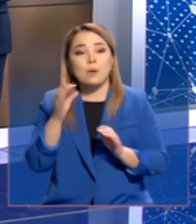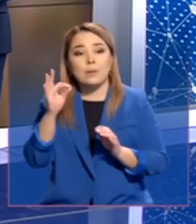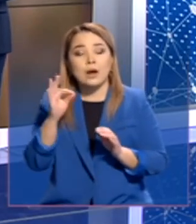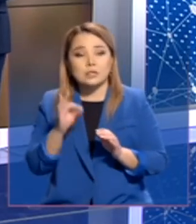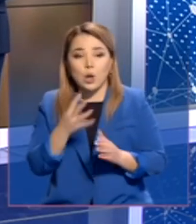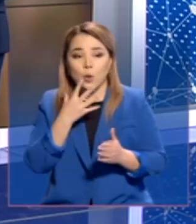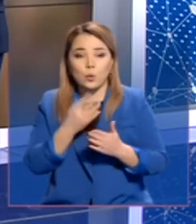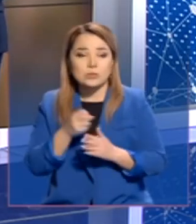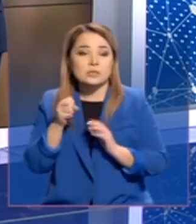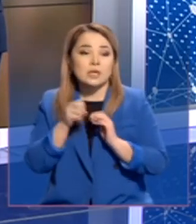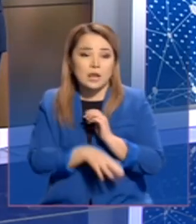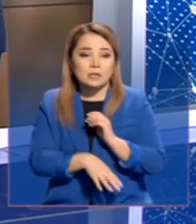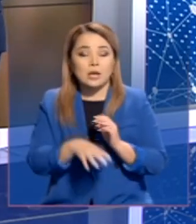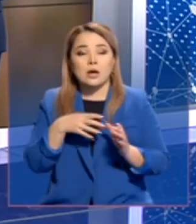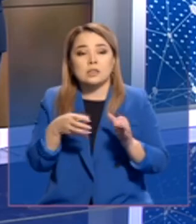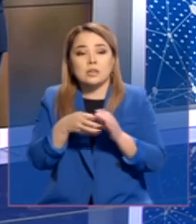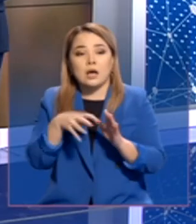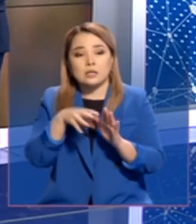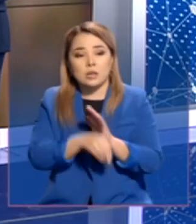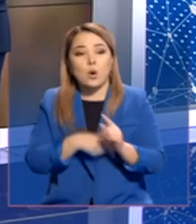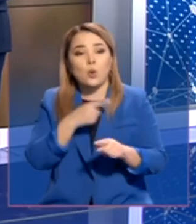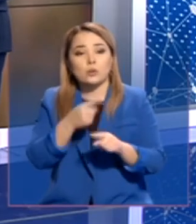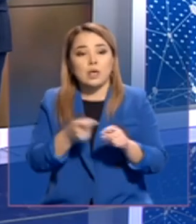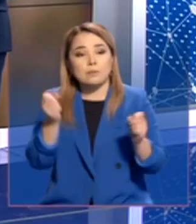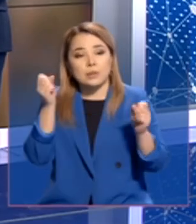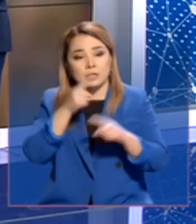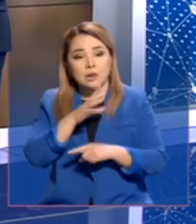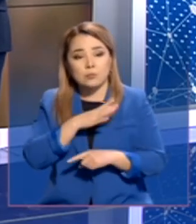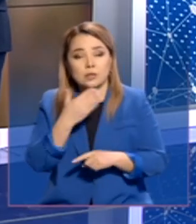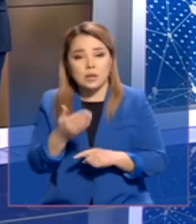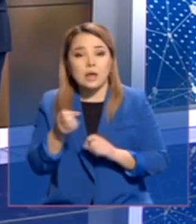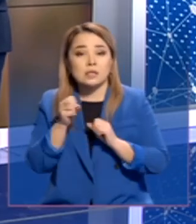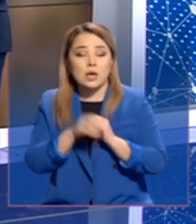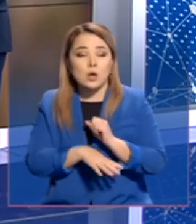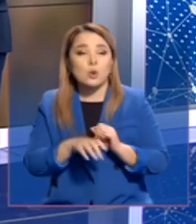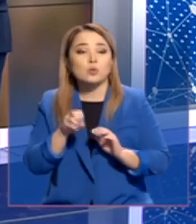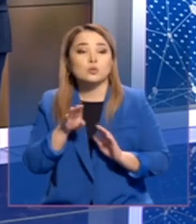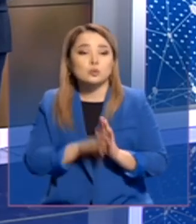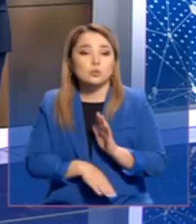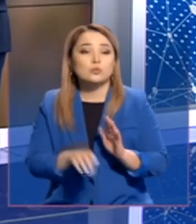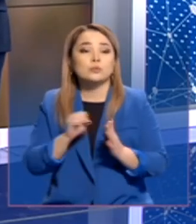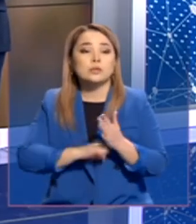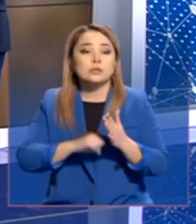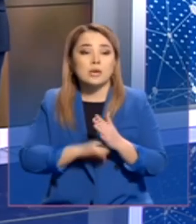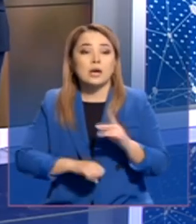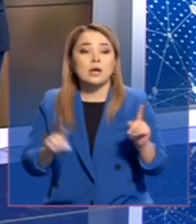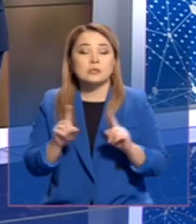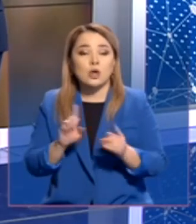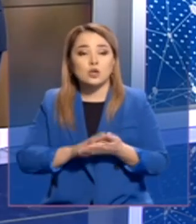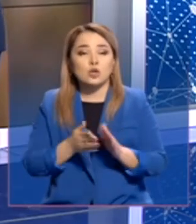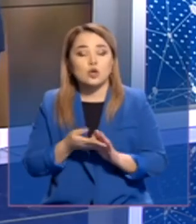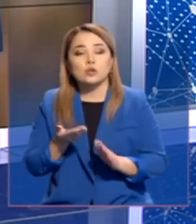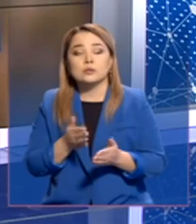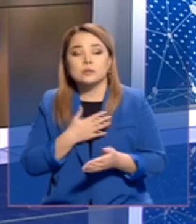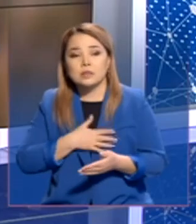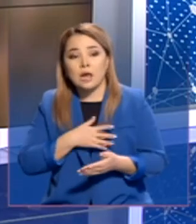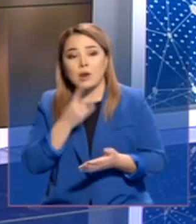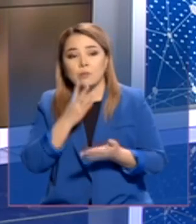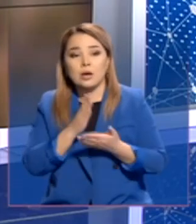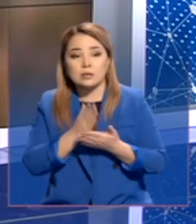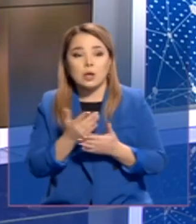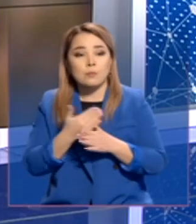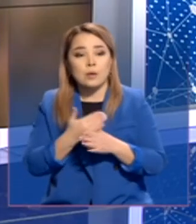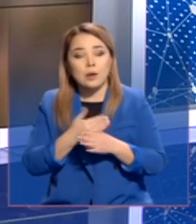23% өзін кедей санатына қосатыны белгілі болған. Кедейліктің өршуіне не себеп? Тұрмысы нашар адамдарға мемлекет қандай